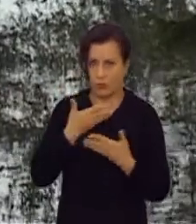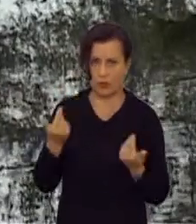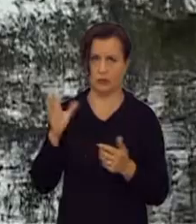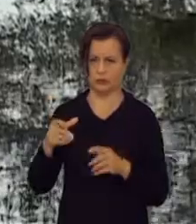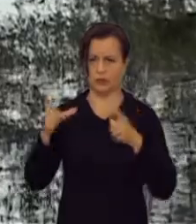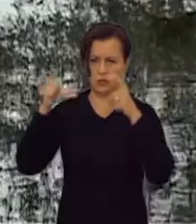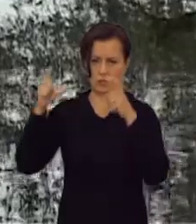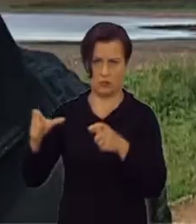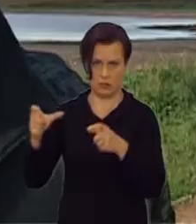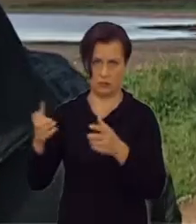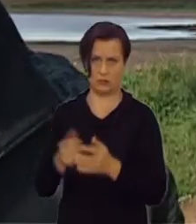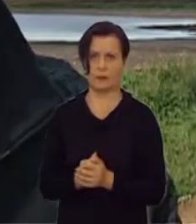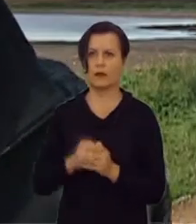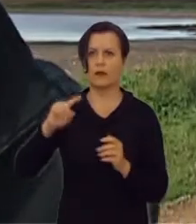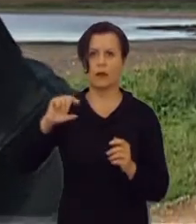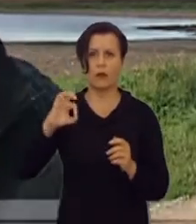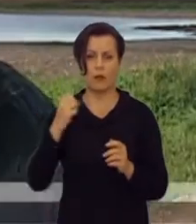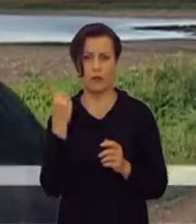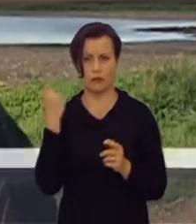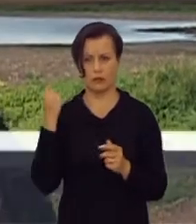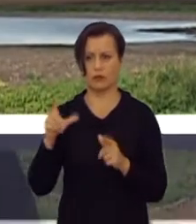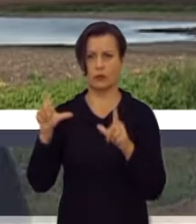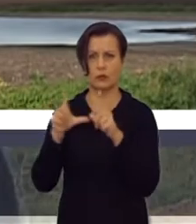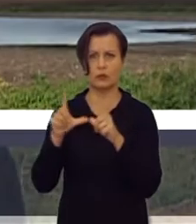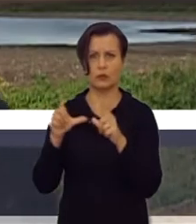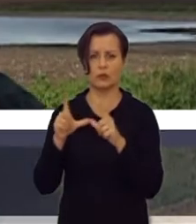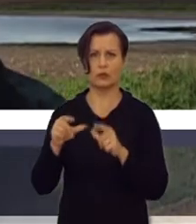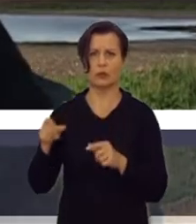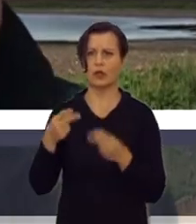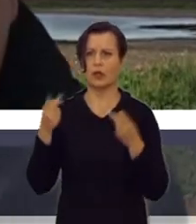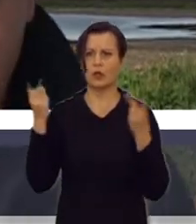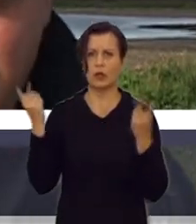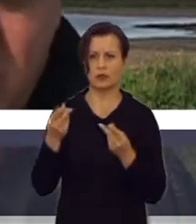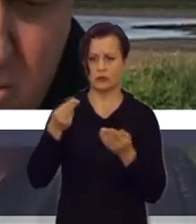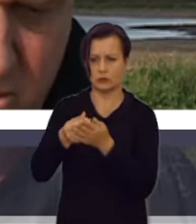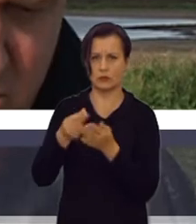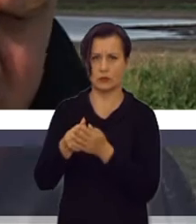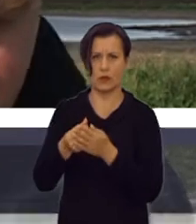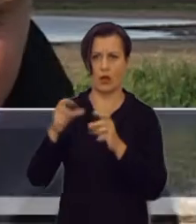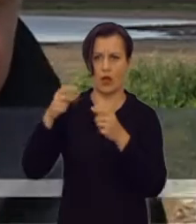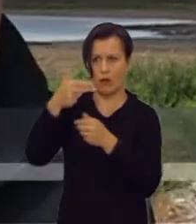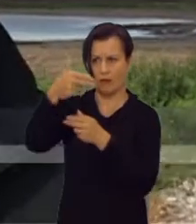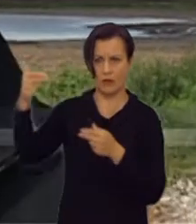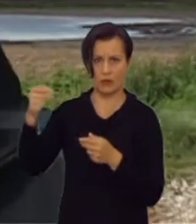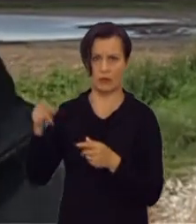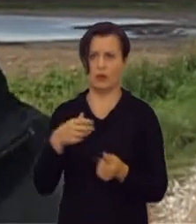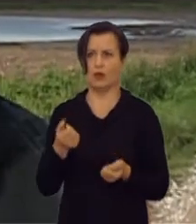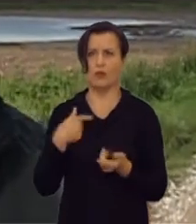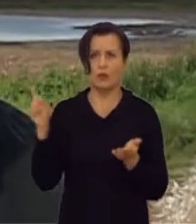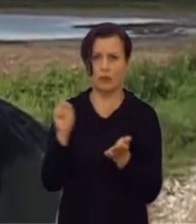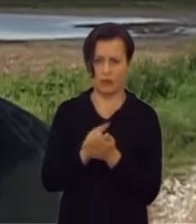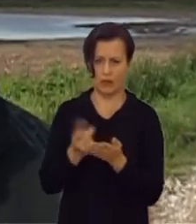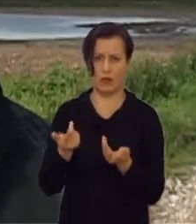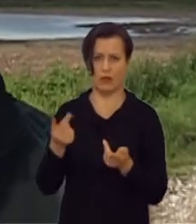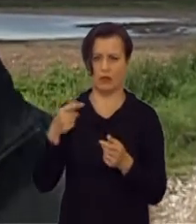bus taikomos sankcijos. Pirmiausia, ūkininkai turi įsipareigojimą sumokėjimą, ypač sumokėjimą agentūrai, kur turim vykdyti,